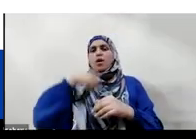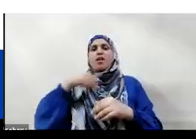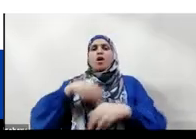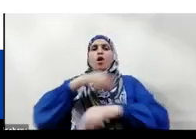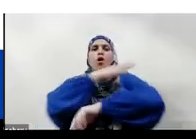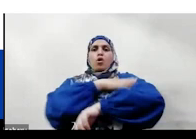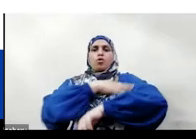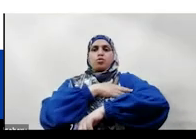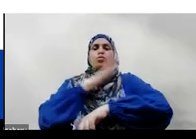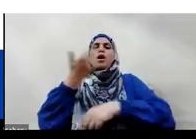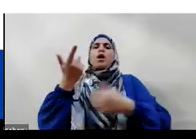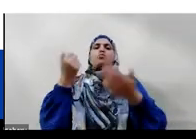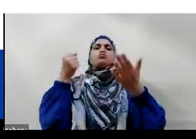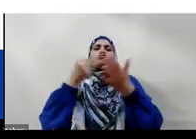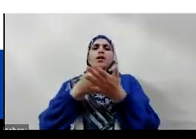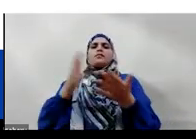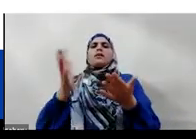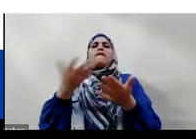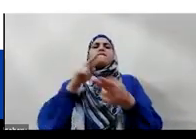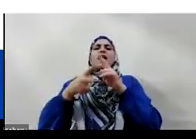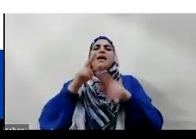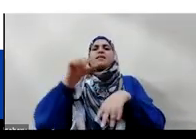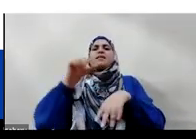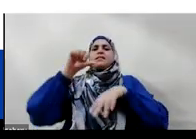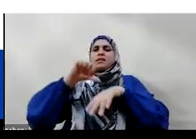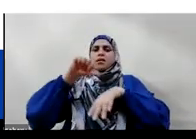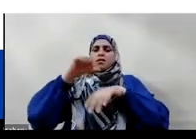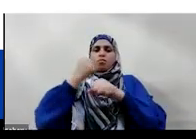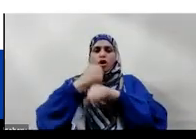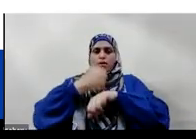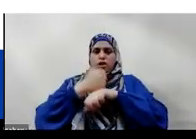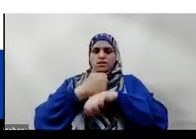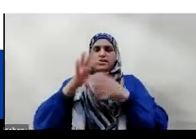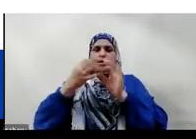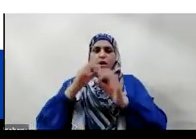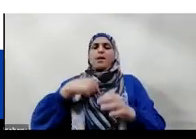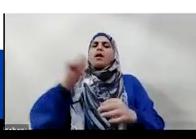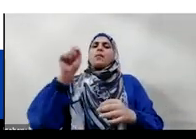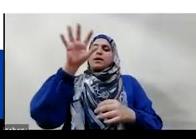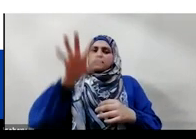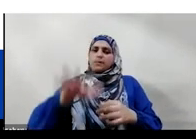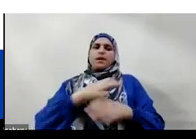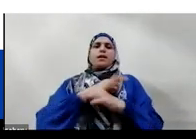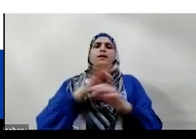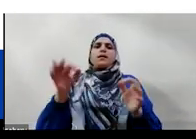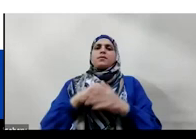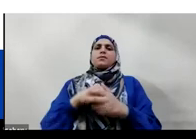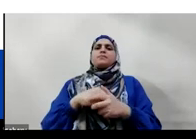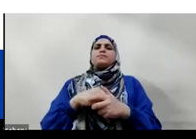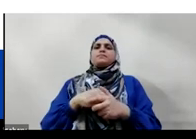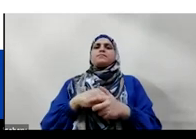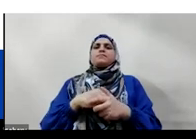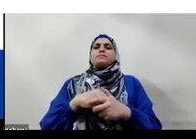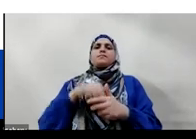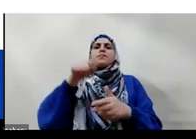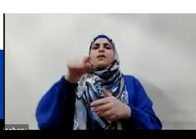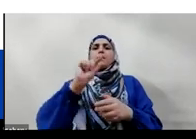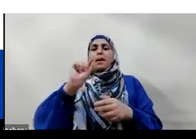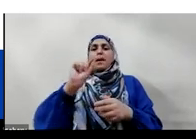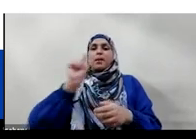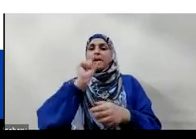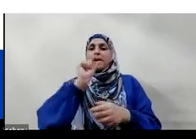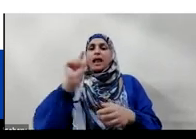لايسنس في أي بروفيشنال أورجانيزيشن بكتبها، وكل المربعات دي اللي ليها ماكسيمم ويد ليميت